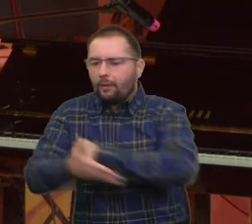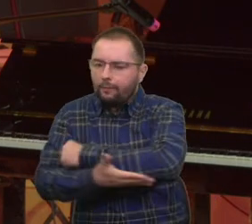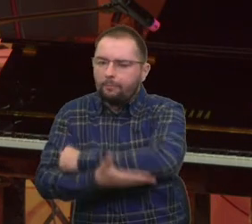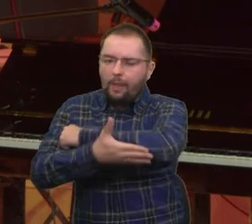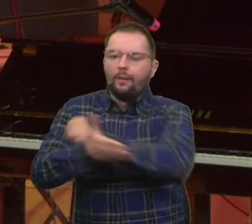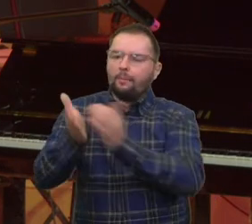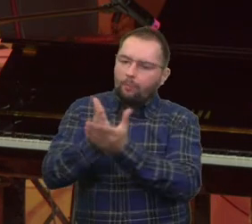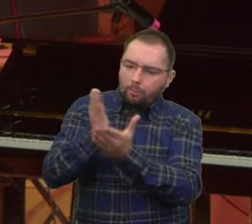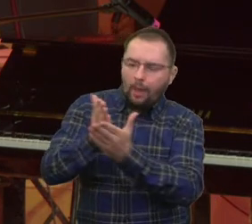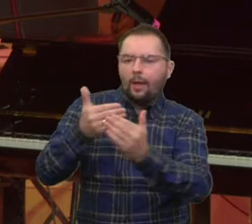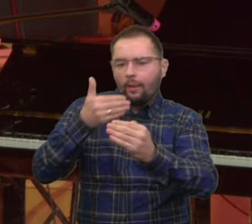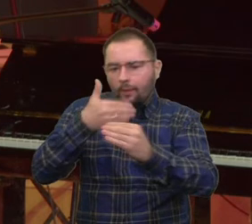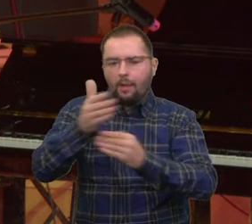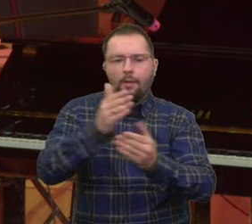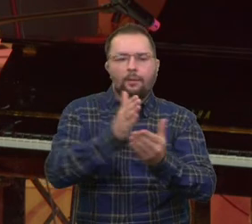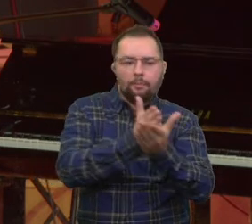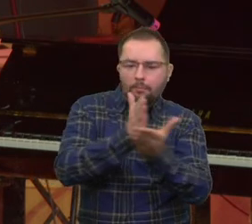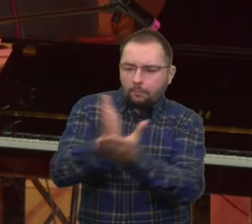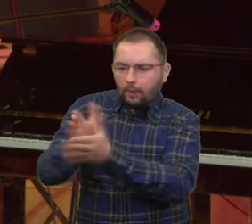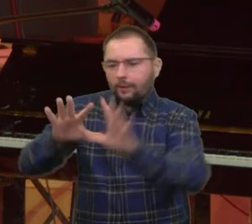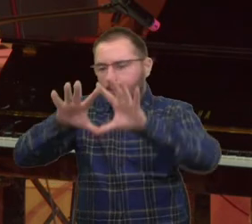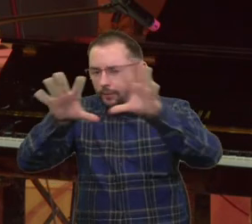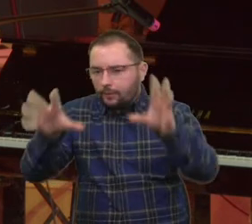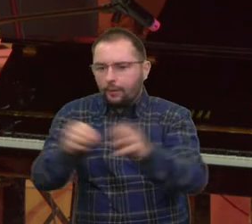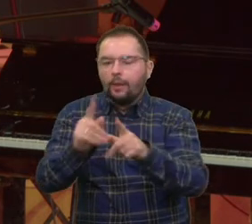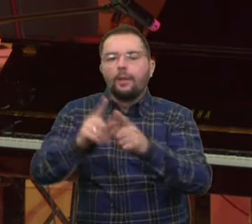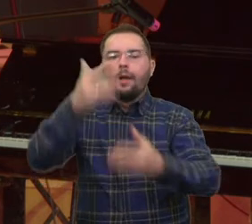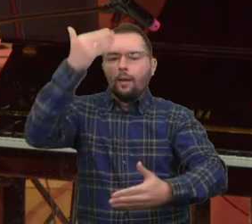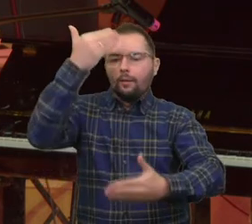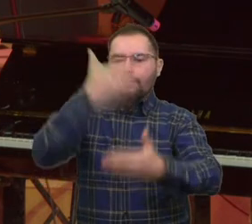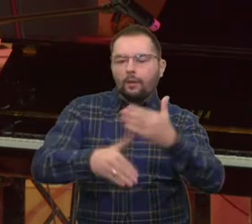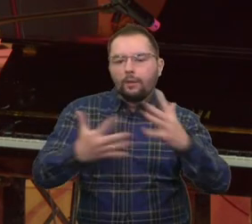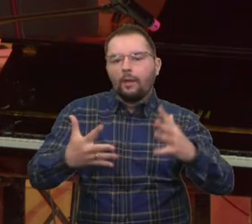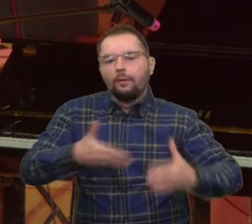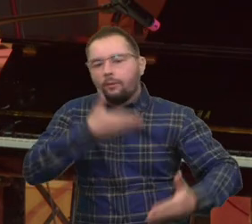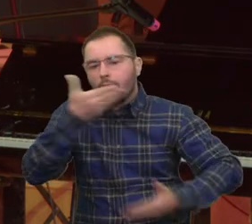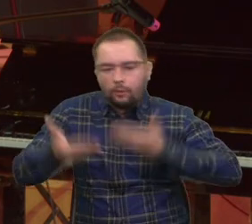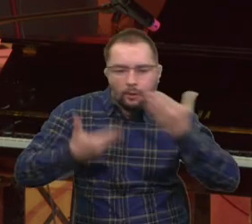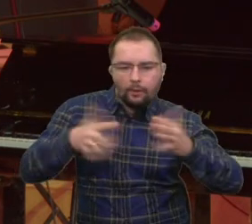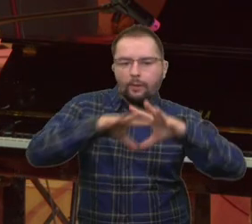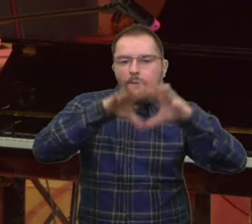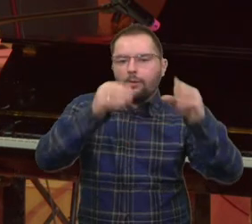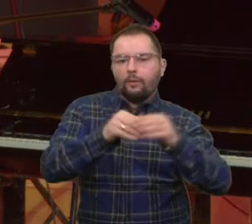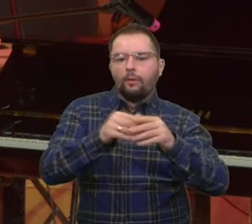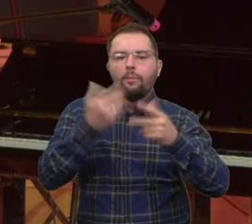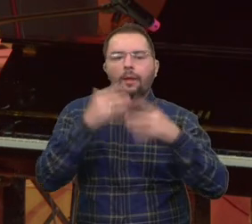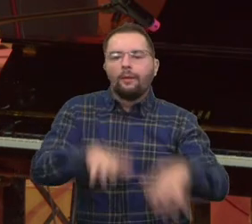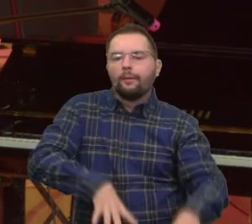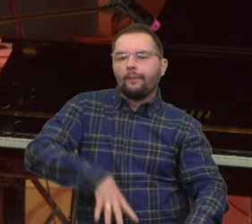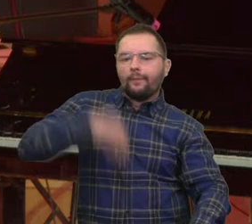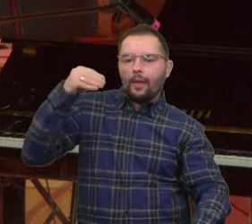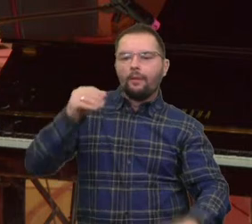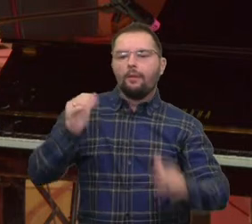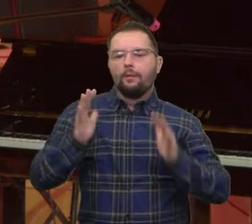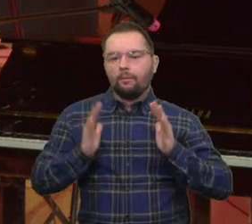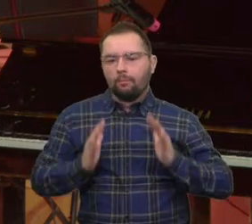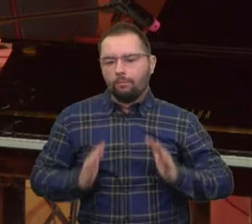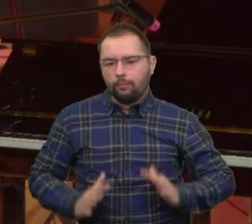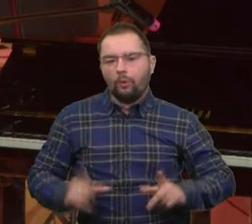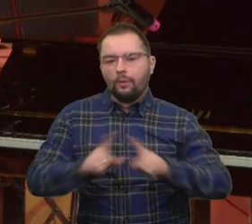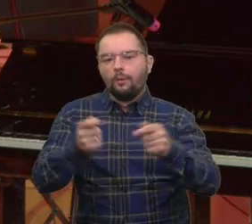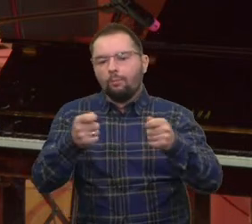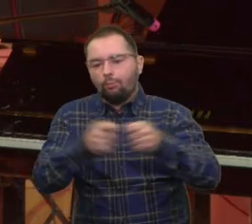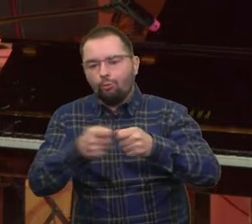je wspierać. Ale na koniec chciałbym nam życzyć przede wszystkim świętego spokoju, żeby Śląsk był tą